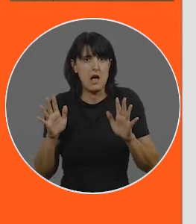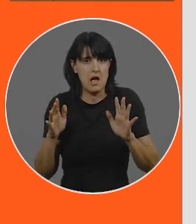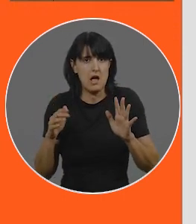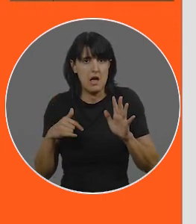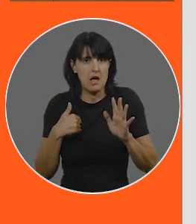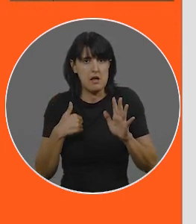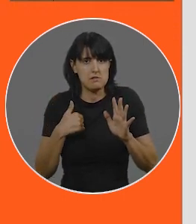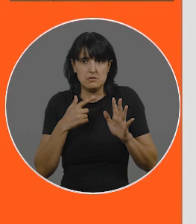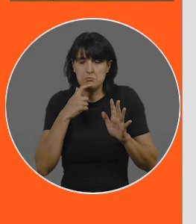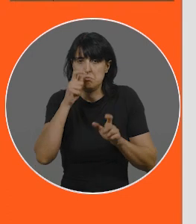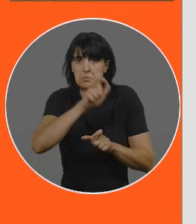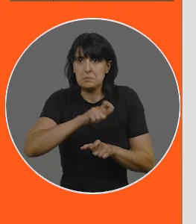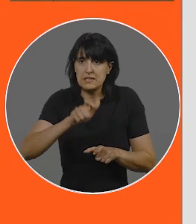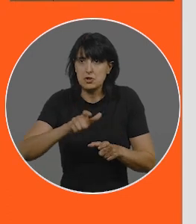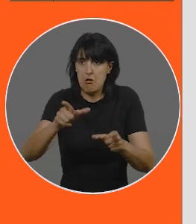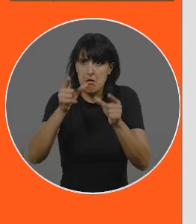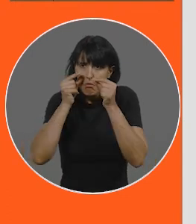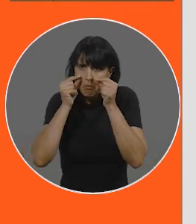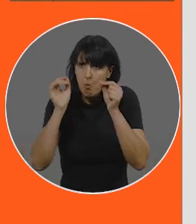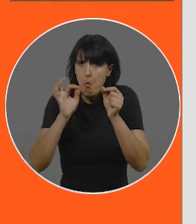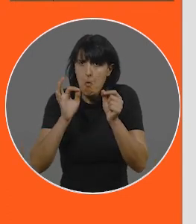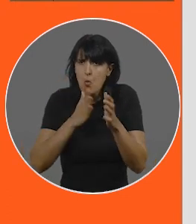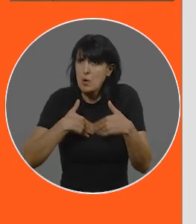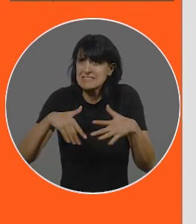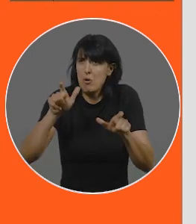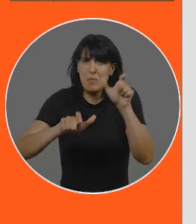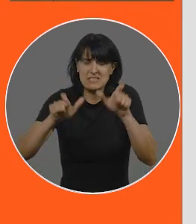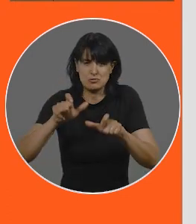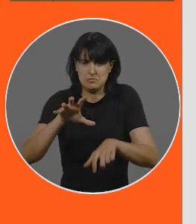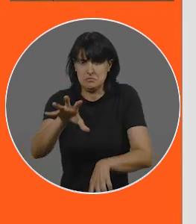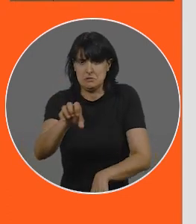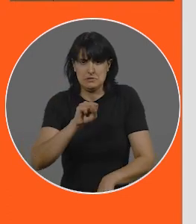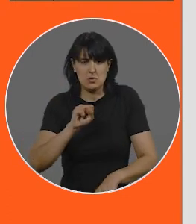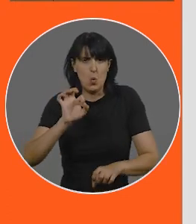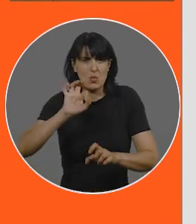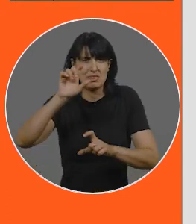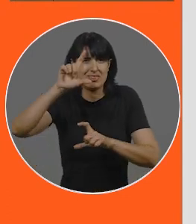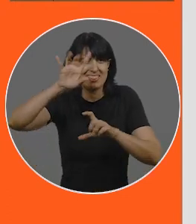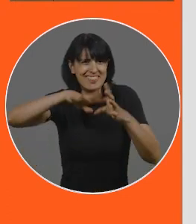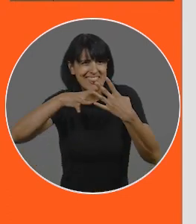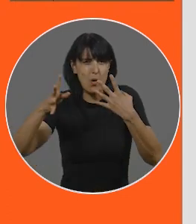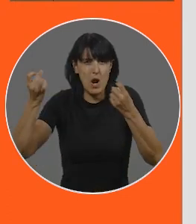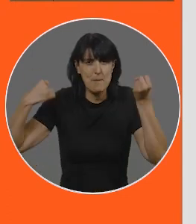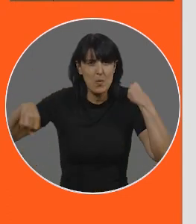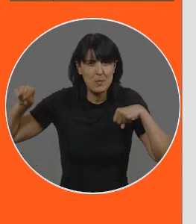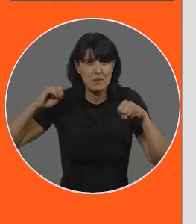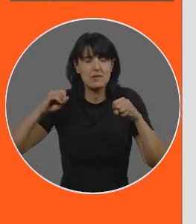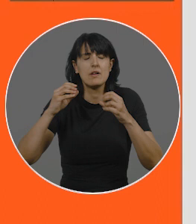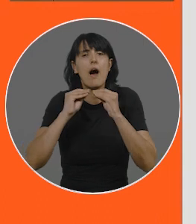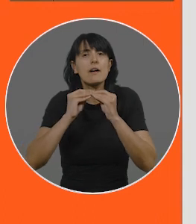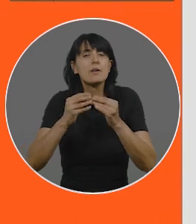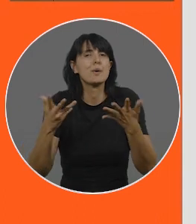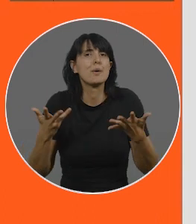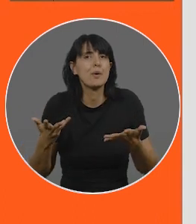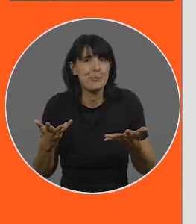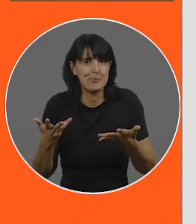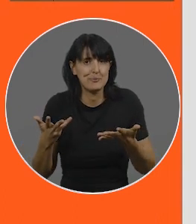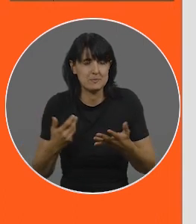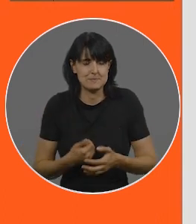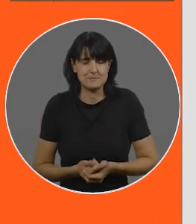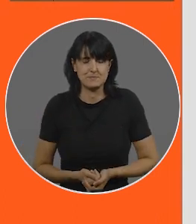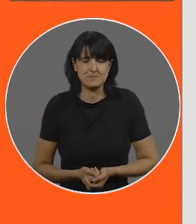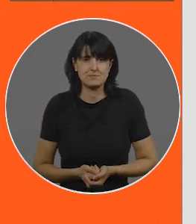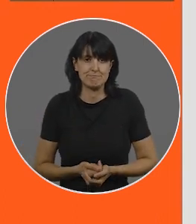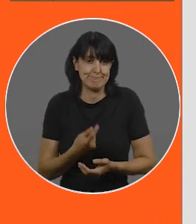sense adreçar-me a les persones amb pèrdua de visió, baixa visió, mobilitat reduïda, una taula allò dinàmica... Bé, poden ser complicades. Com ho arreglem